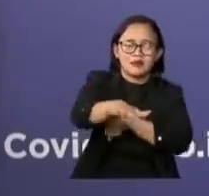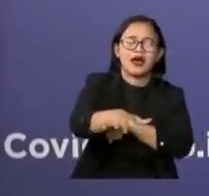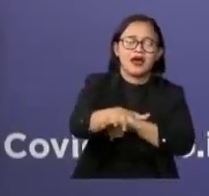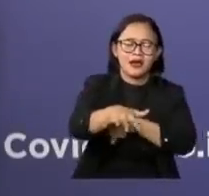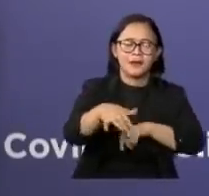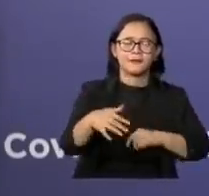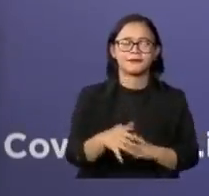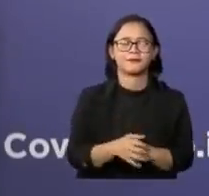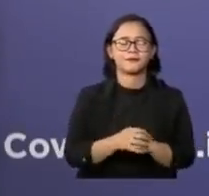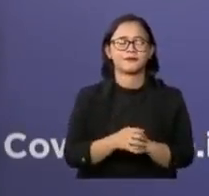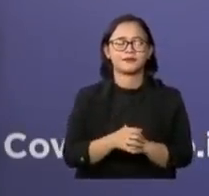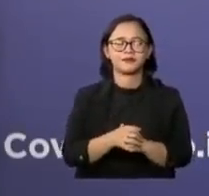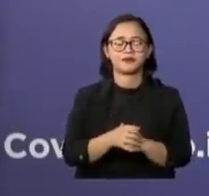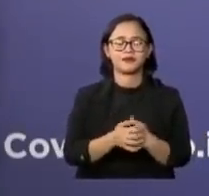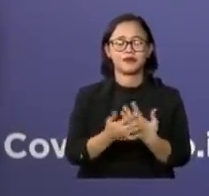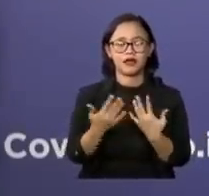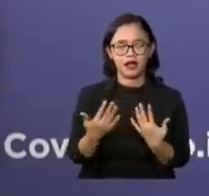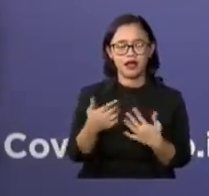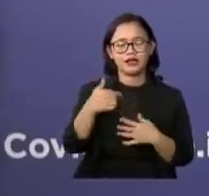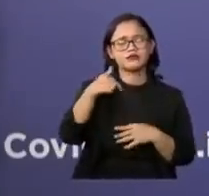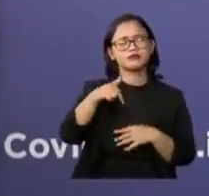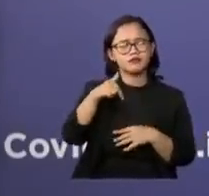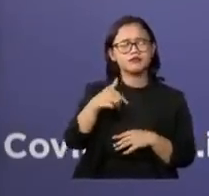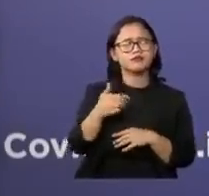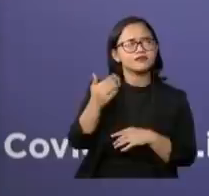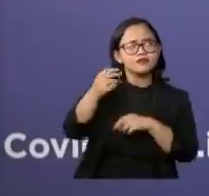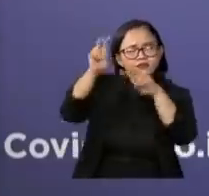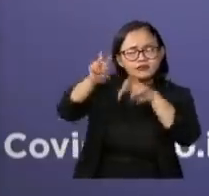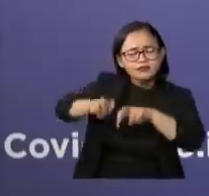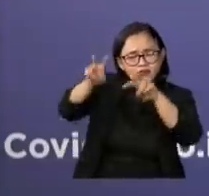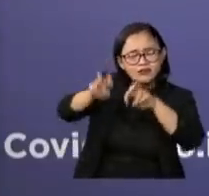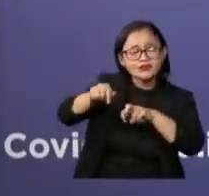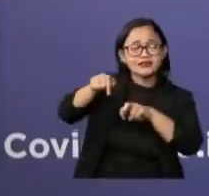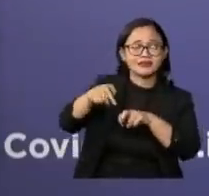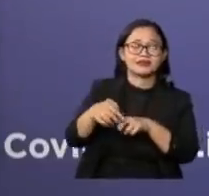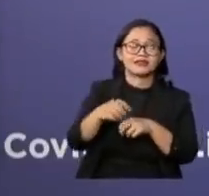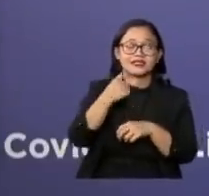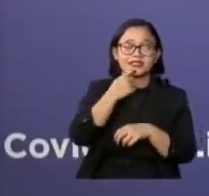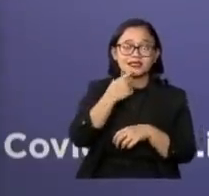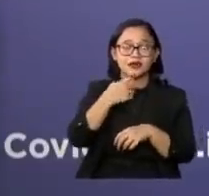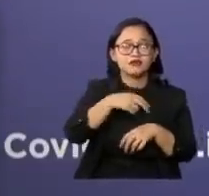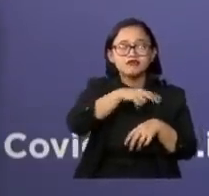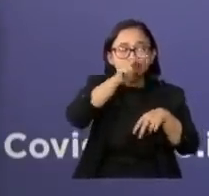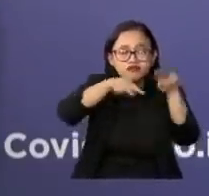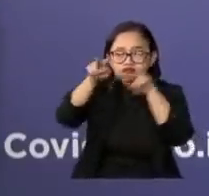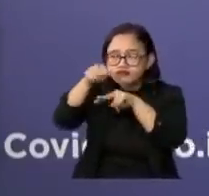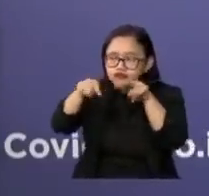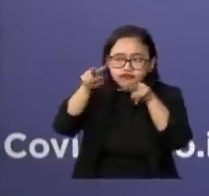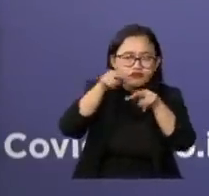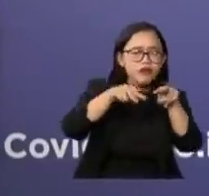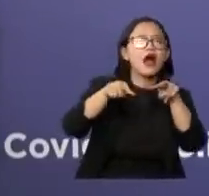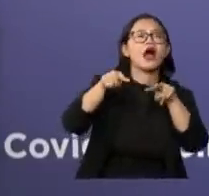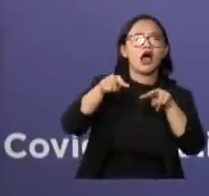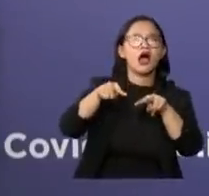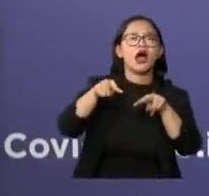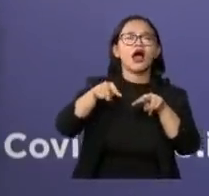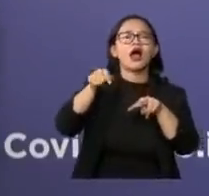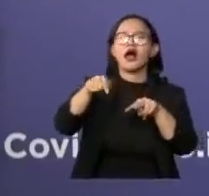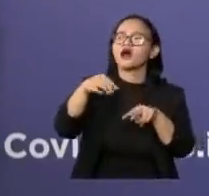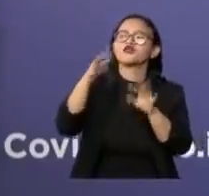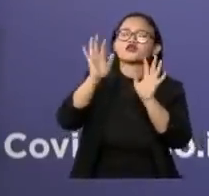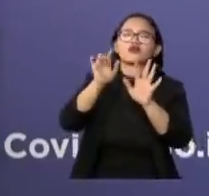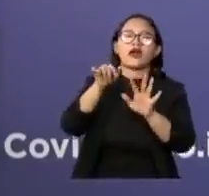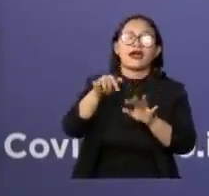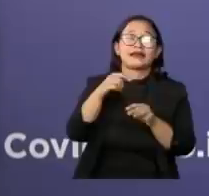Pada tracing yang secara agresif kita lakukan dilanjutkan dengan pemeriksaan laboratorium secara masif, inilah yang membuktikan